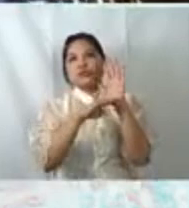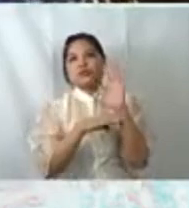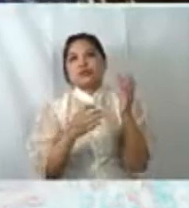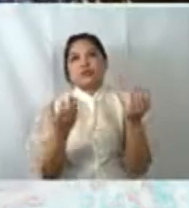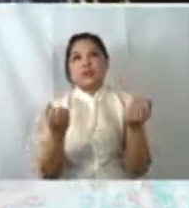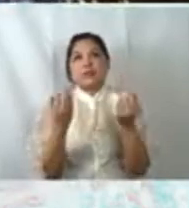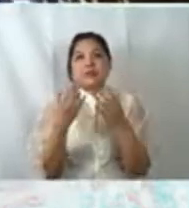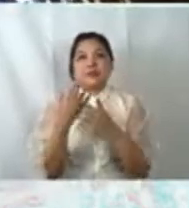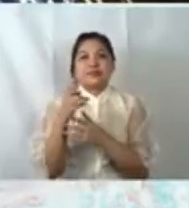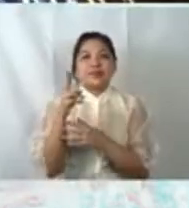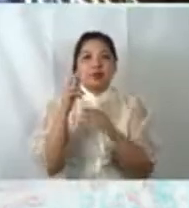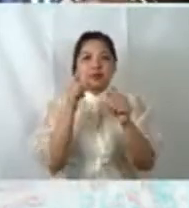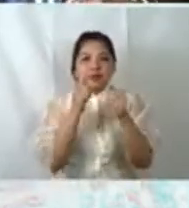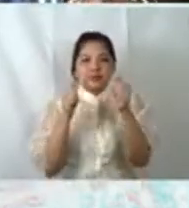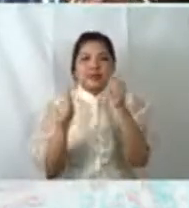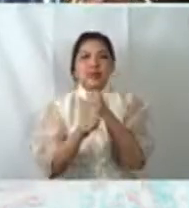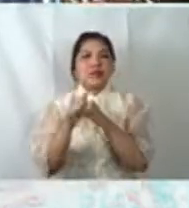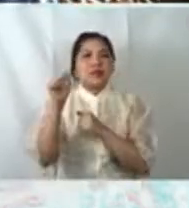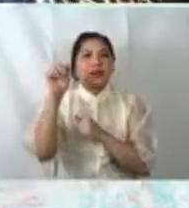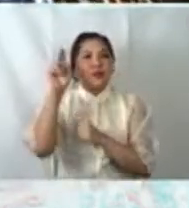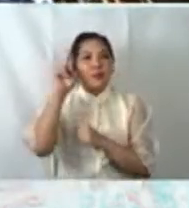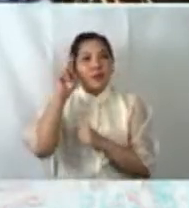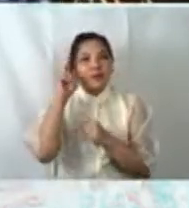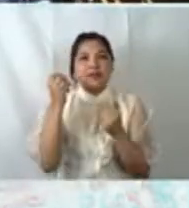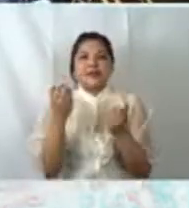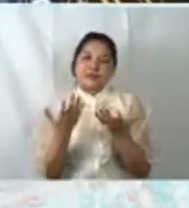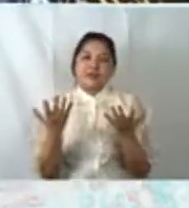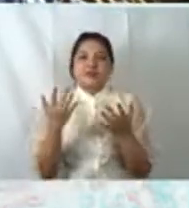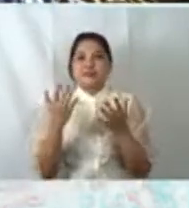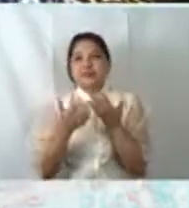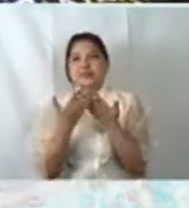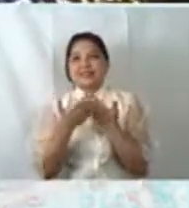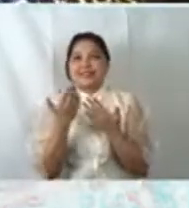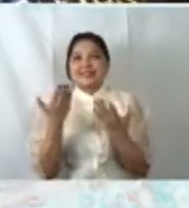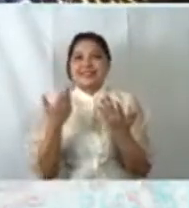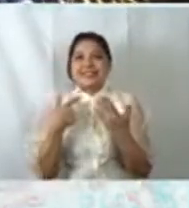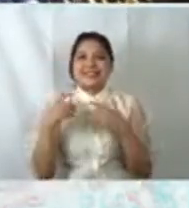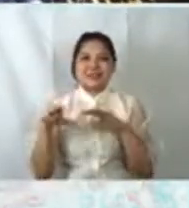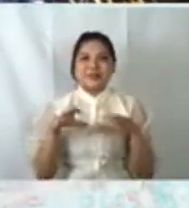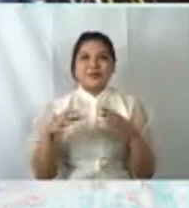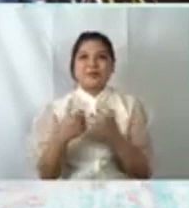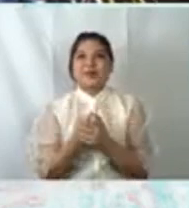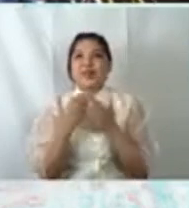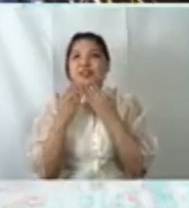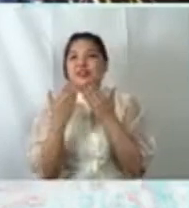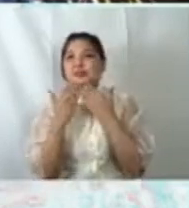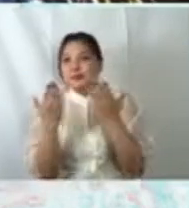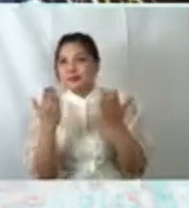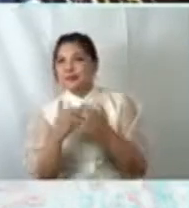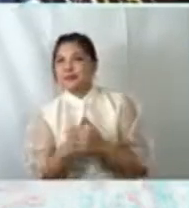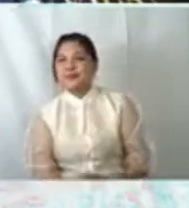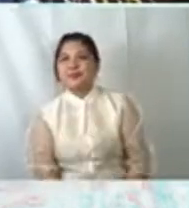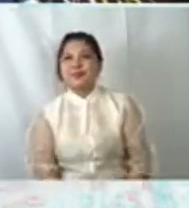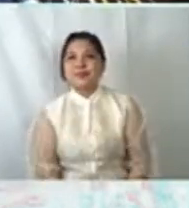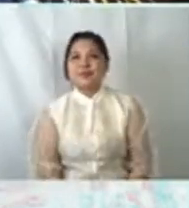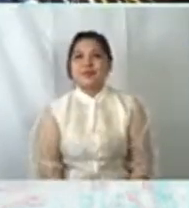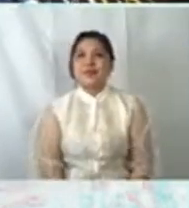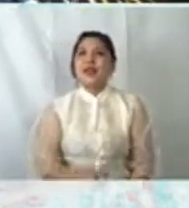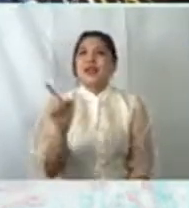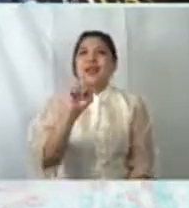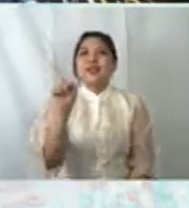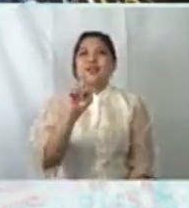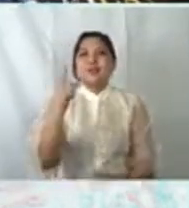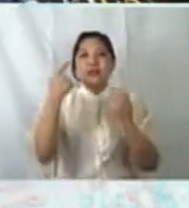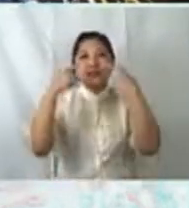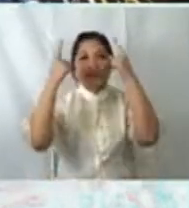mas mapapadali ang aking trabaho, no? Yes. Salamat po, no? Ano ba yung tagumpay